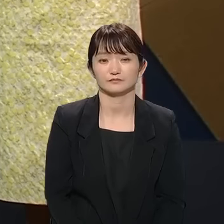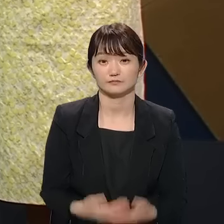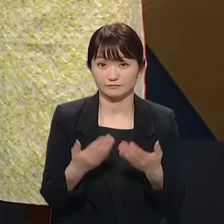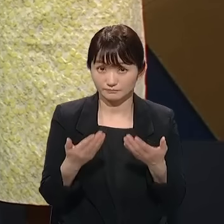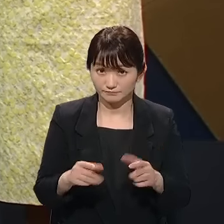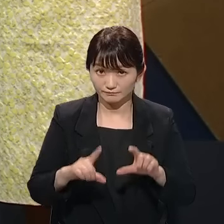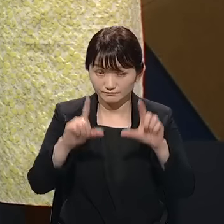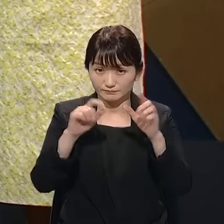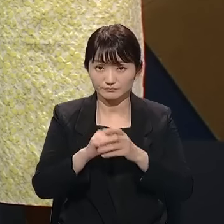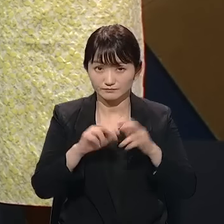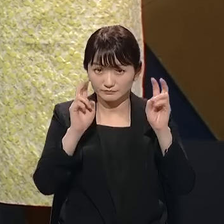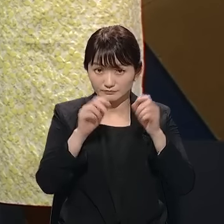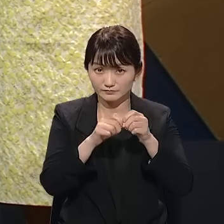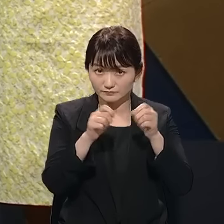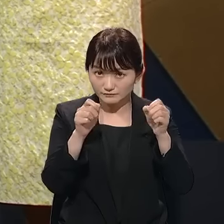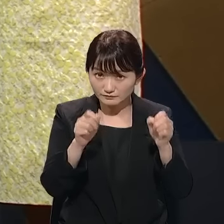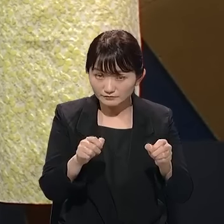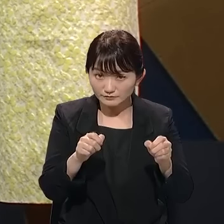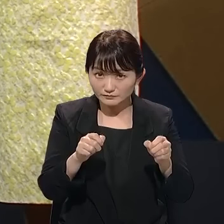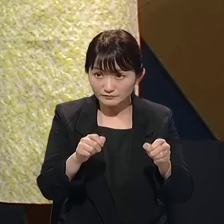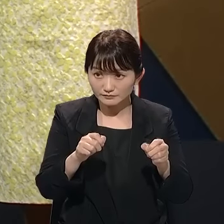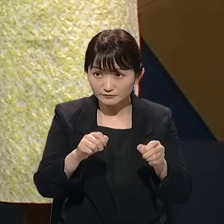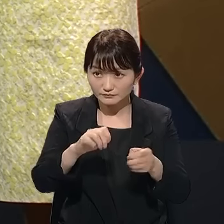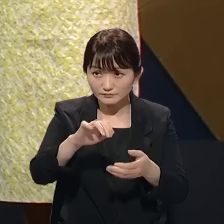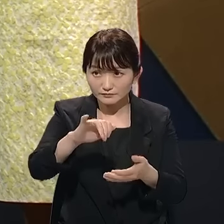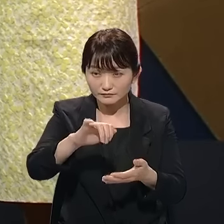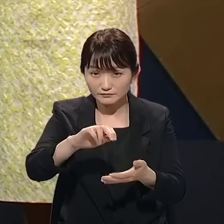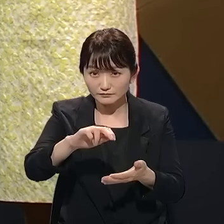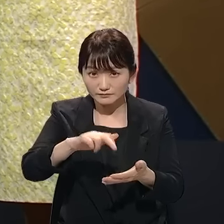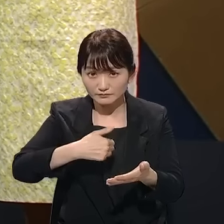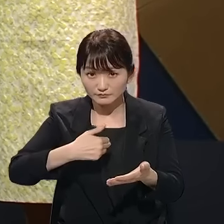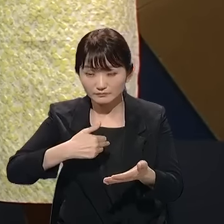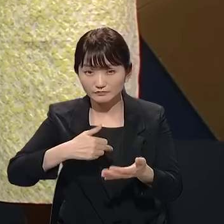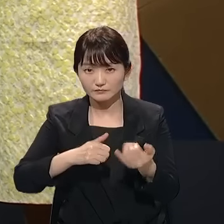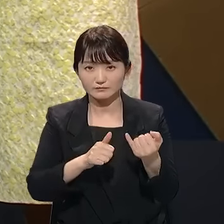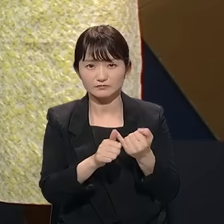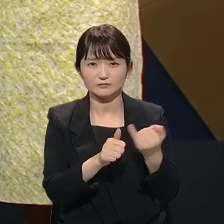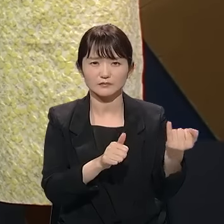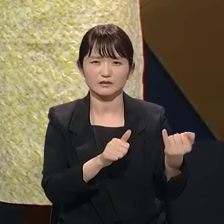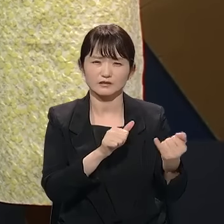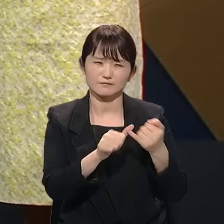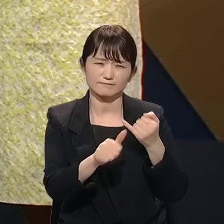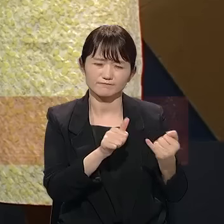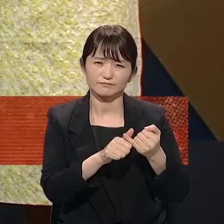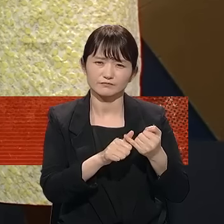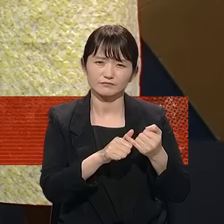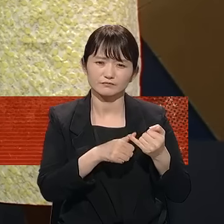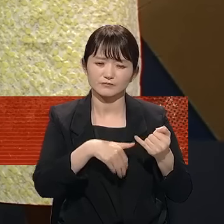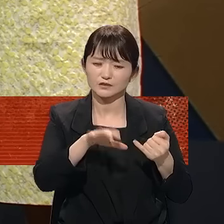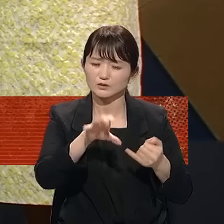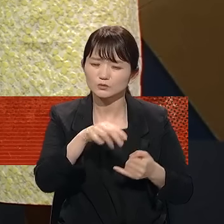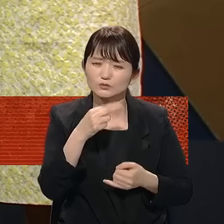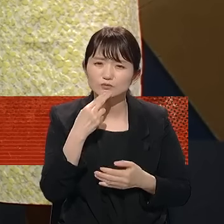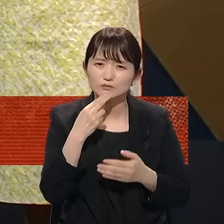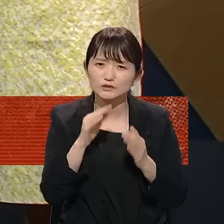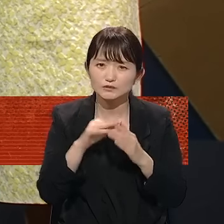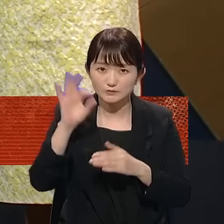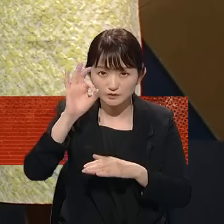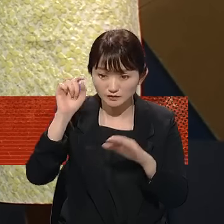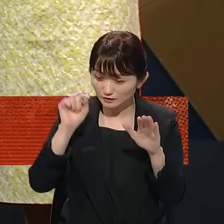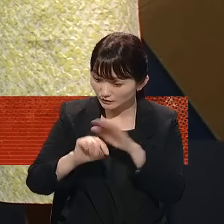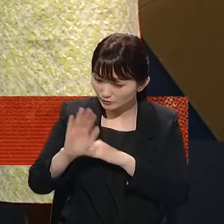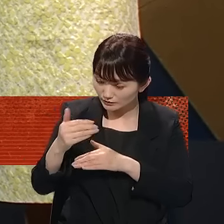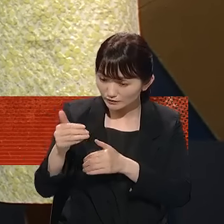쉬는 날 직장 동료에게서 온 연락 한 통. 아내와 다퉈서 갈 곳이 없는데 집에 찾아가도 되냐는